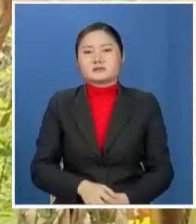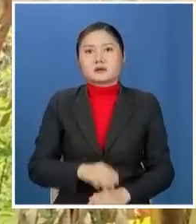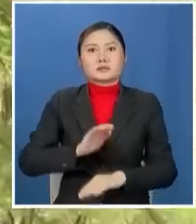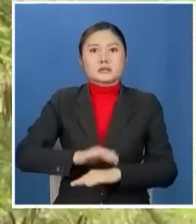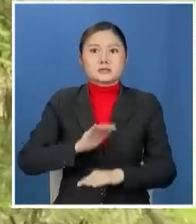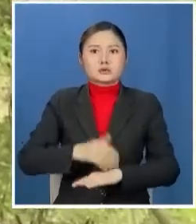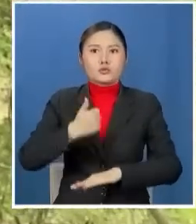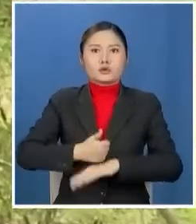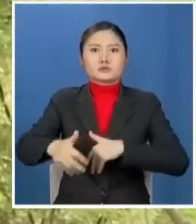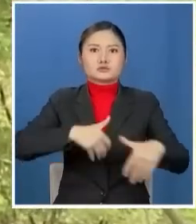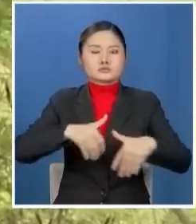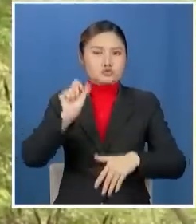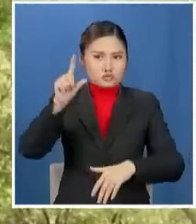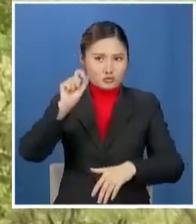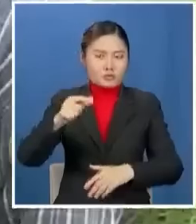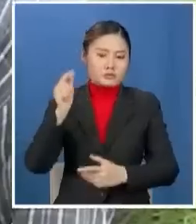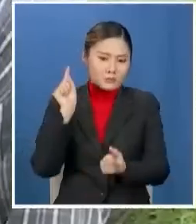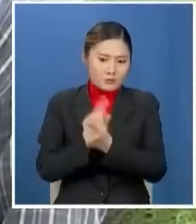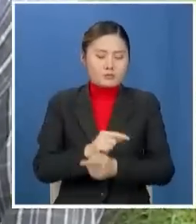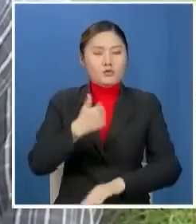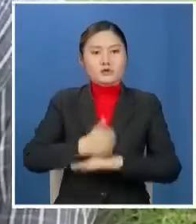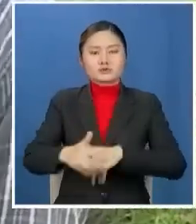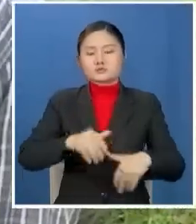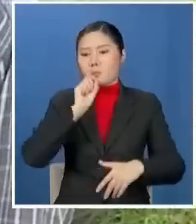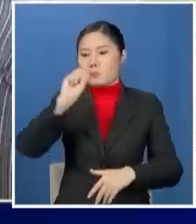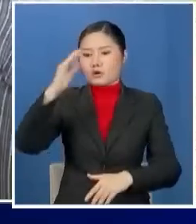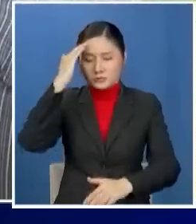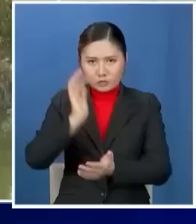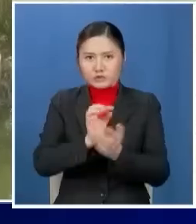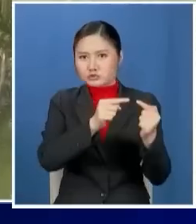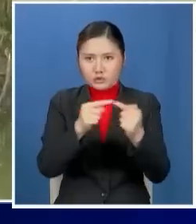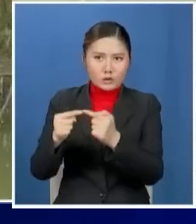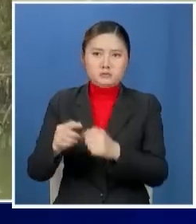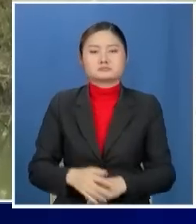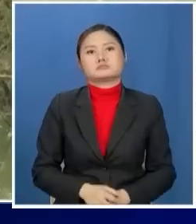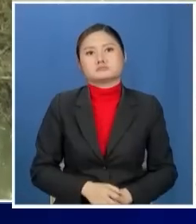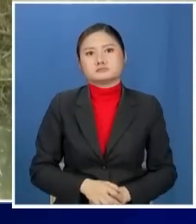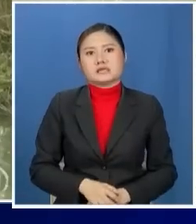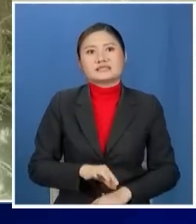เรียกทางผู้ใหญ่บ้านทันทีแล้วก็ผู้ใหญ่บ้านแจ้งตำรวจต่อนะครับประเด็นถัดม